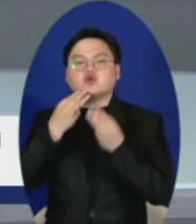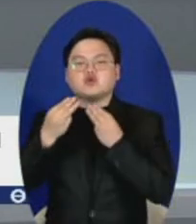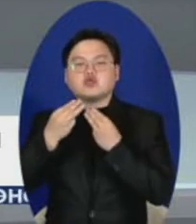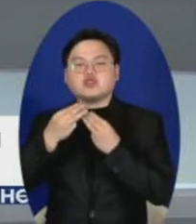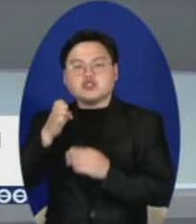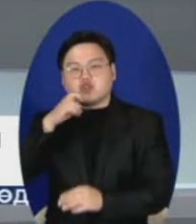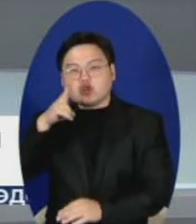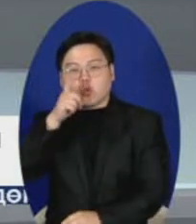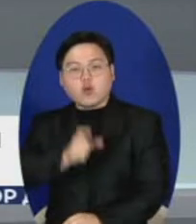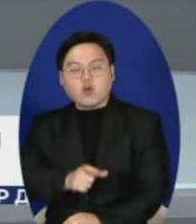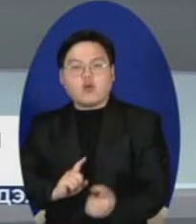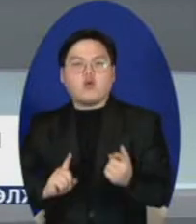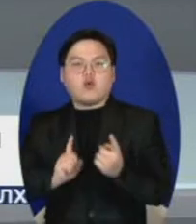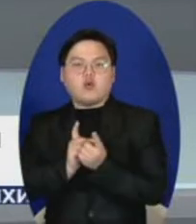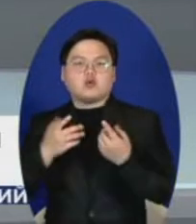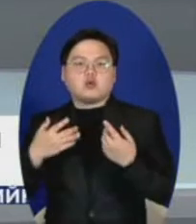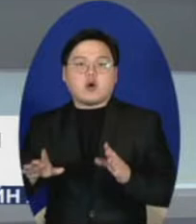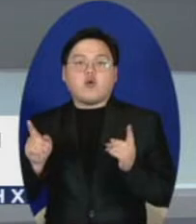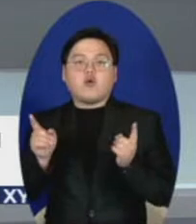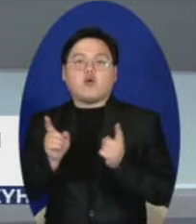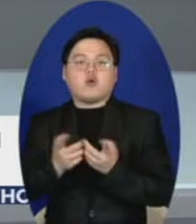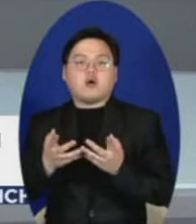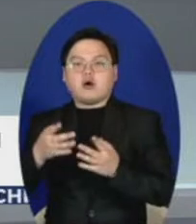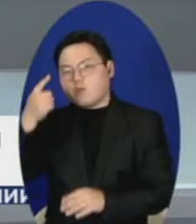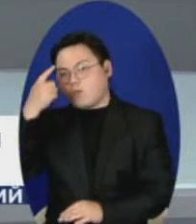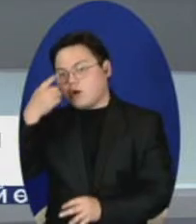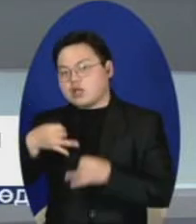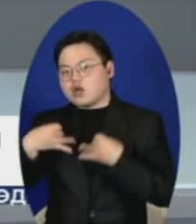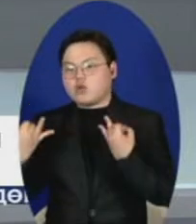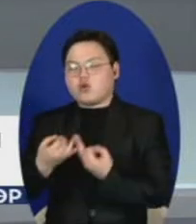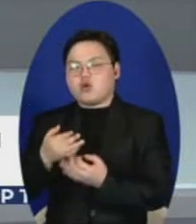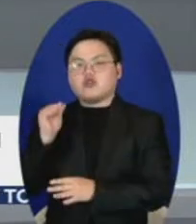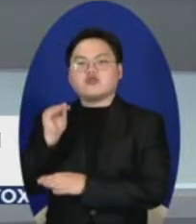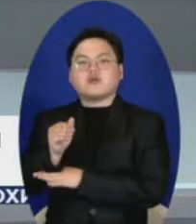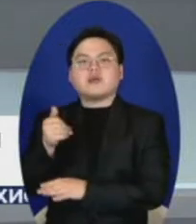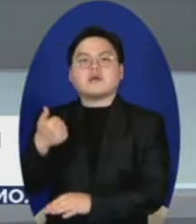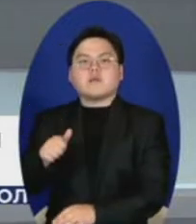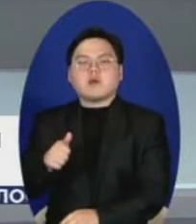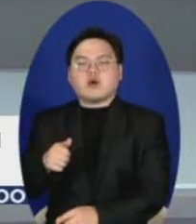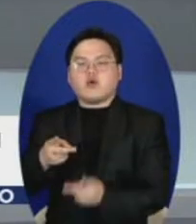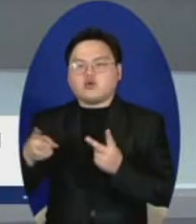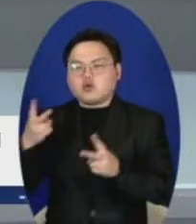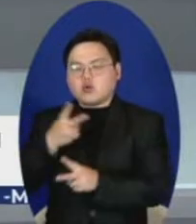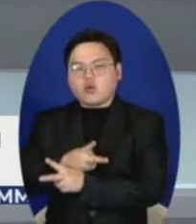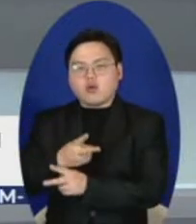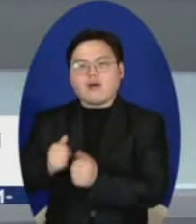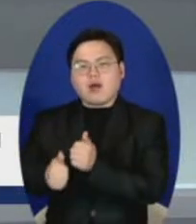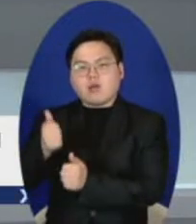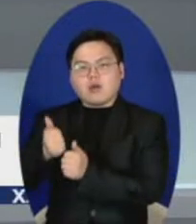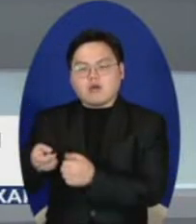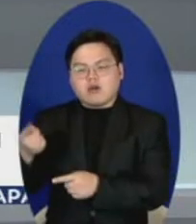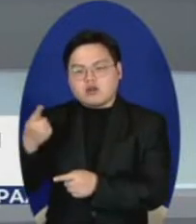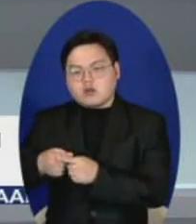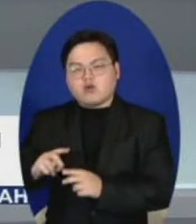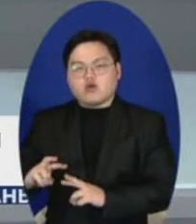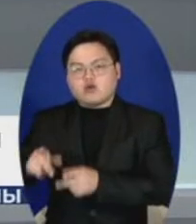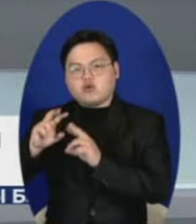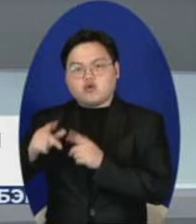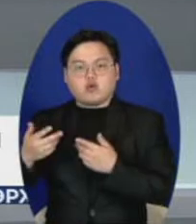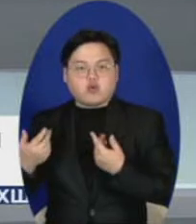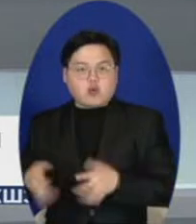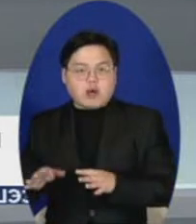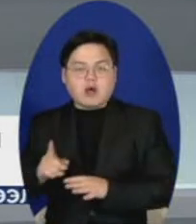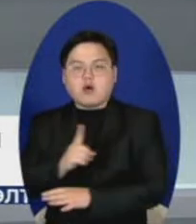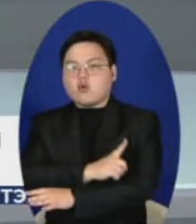Зүхтүү Арслантай уулзсан байна. Улзалтаар Монголын парламентын төлөөлөгчид үндсэн хуулиндаа удаадараа амжилттайгаар нэмэлт өөрчлөлт хийсэн